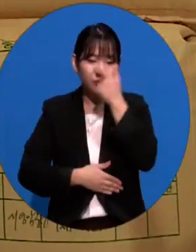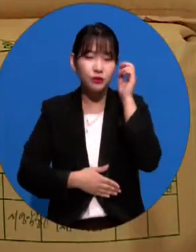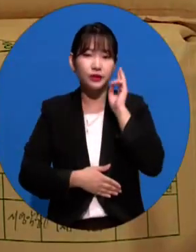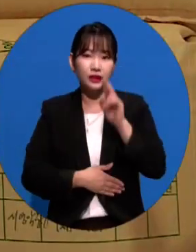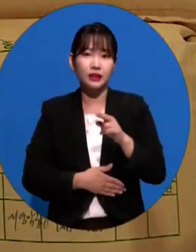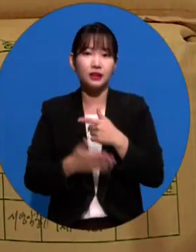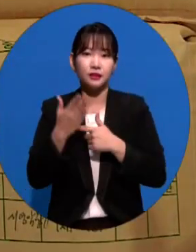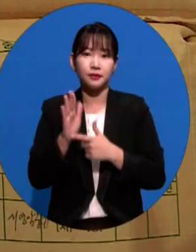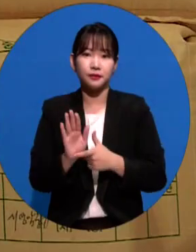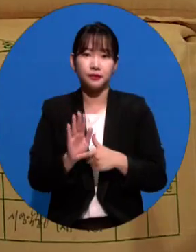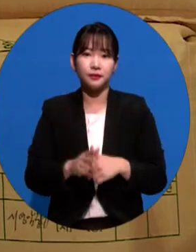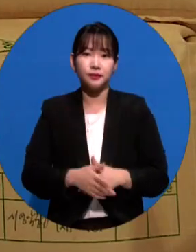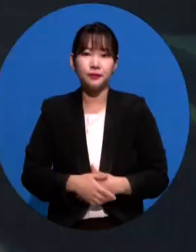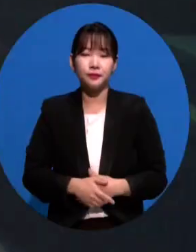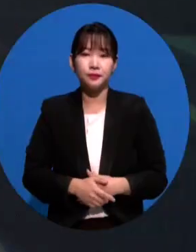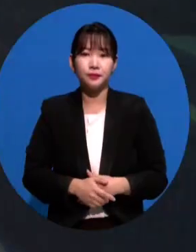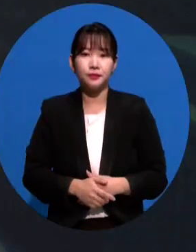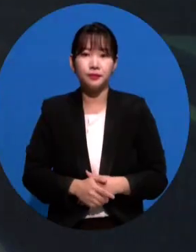심각하다고 지적했습니다.